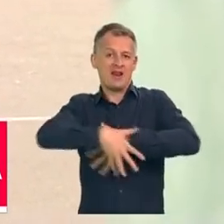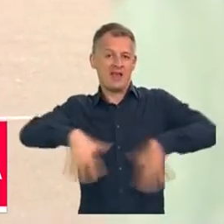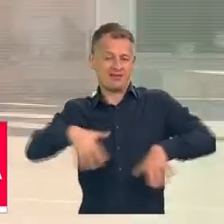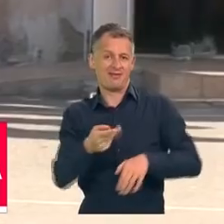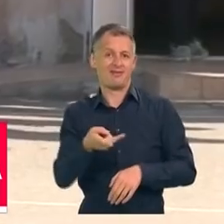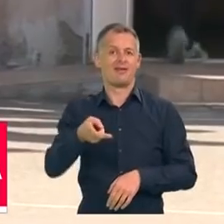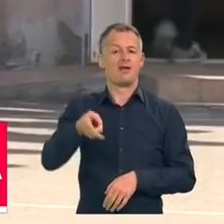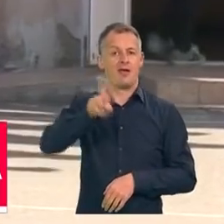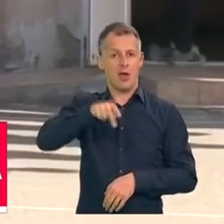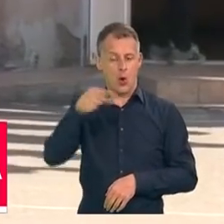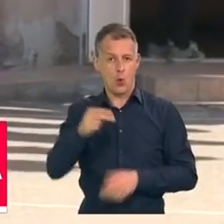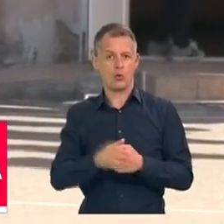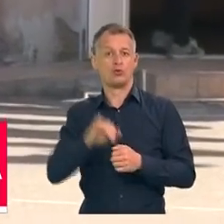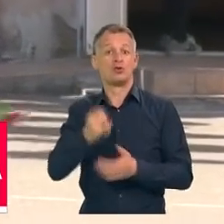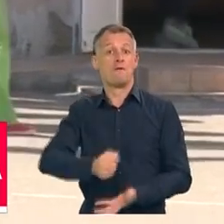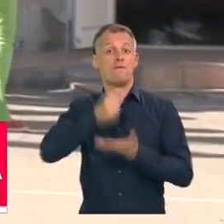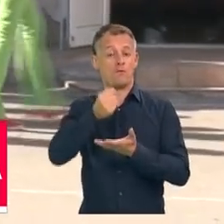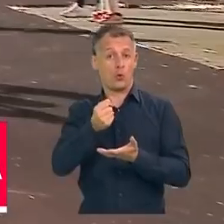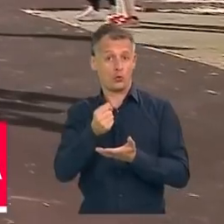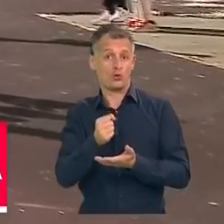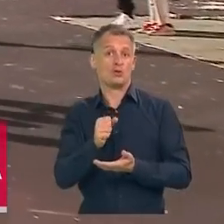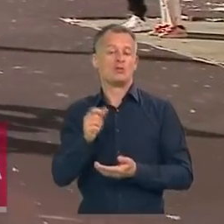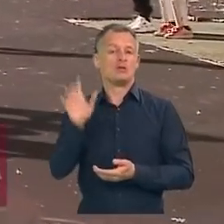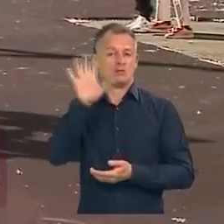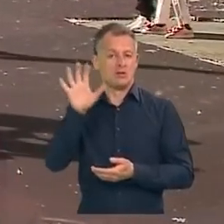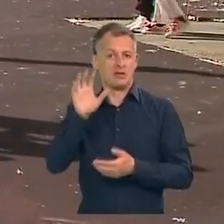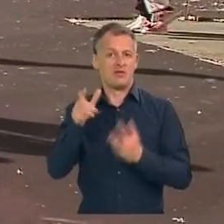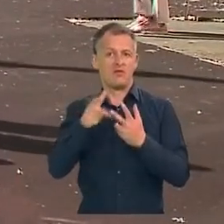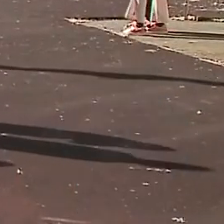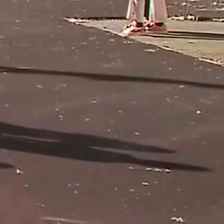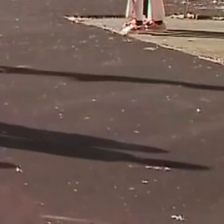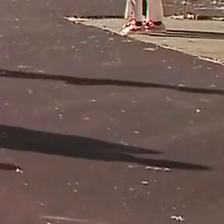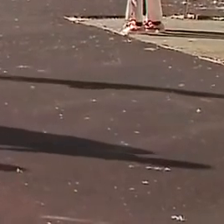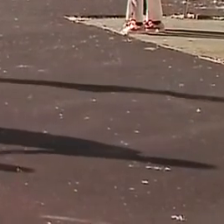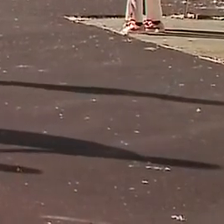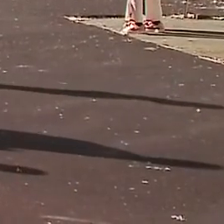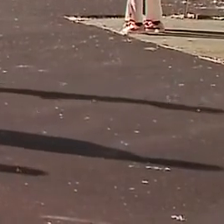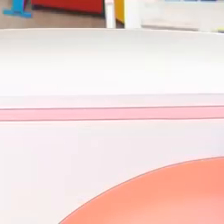bani de la bugetul național și fonduri externe nerambursabile și rambursabile.